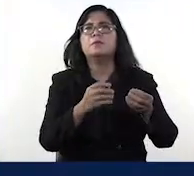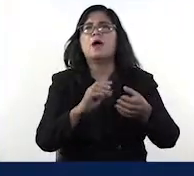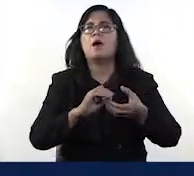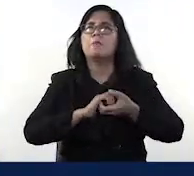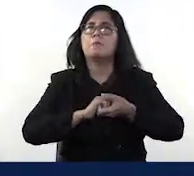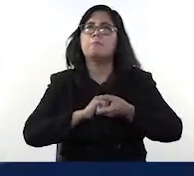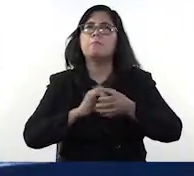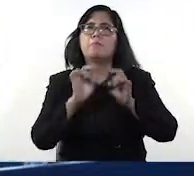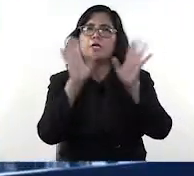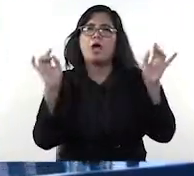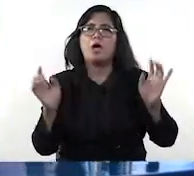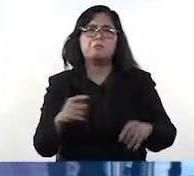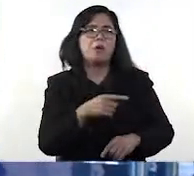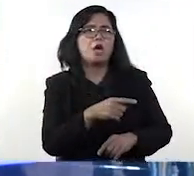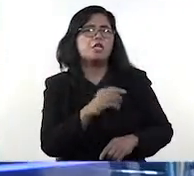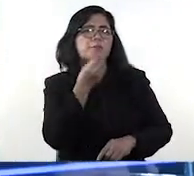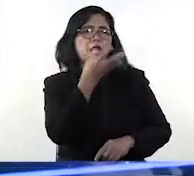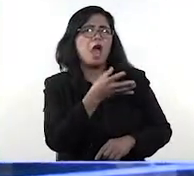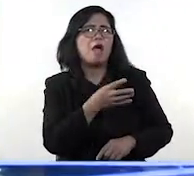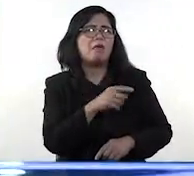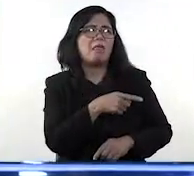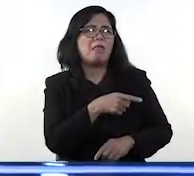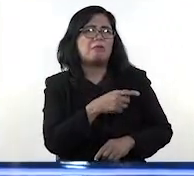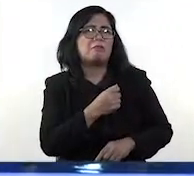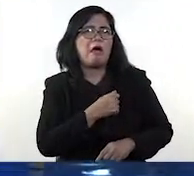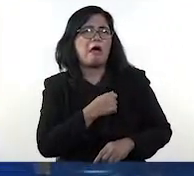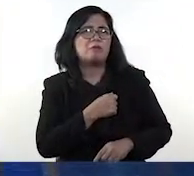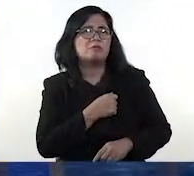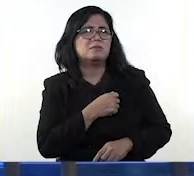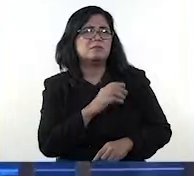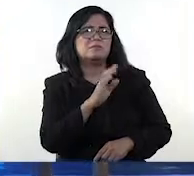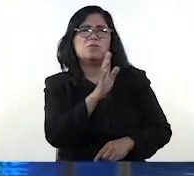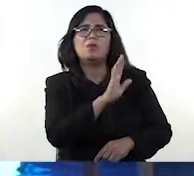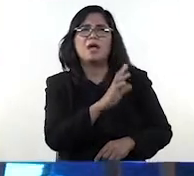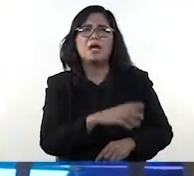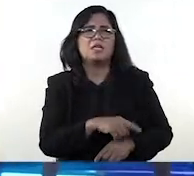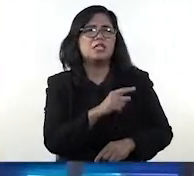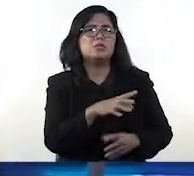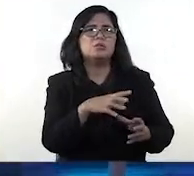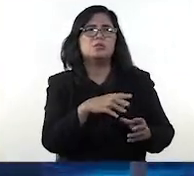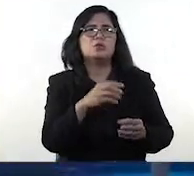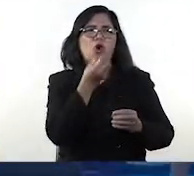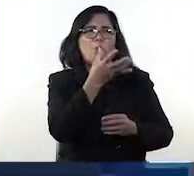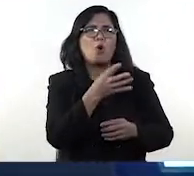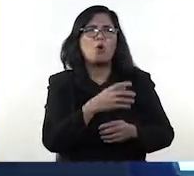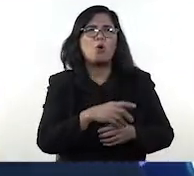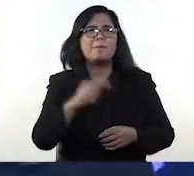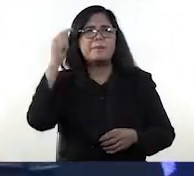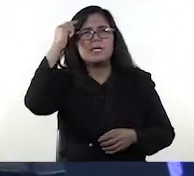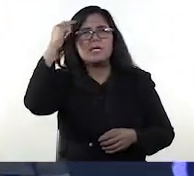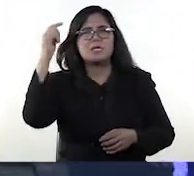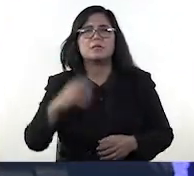wa pengecut ya penjilat dia 10 setan mana sih yang merasuk hidup saudara